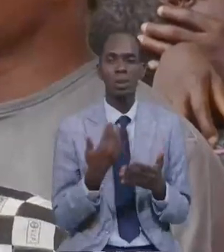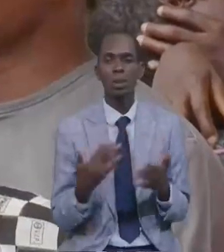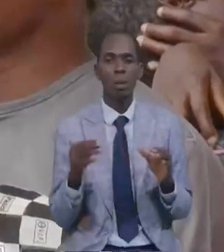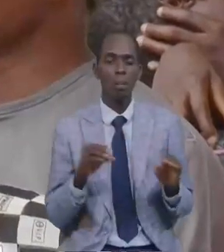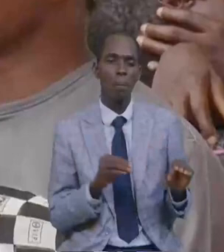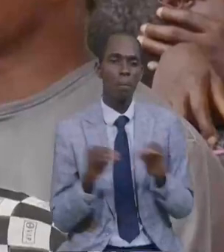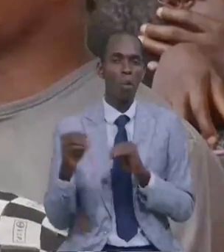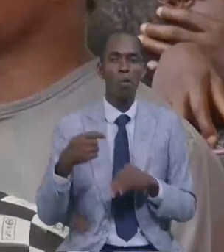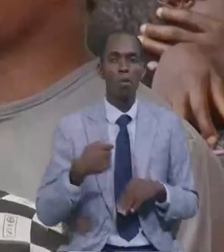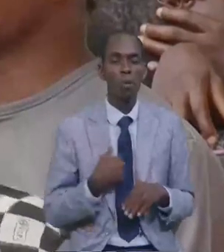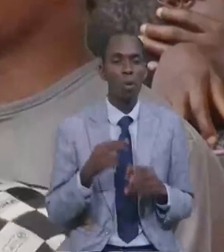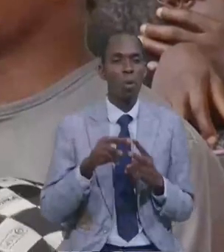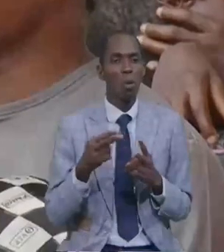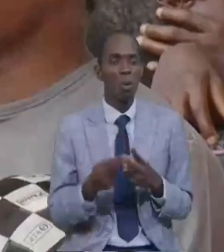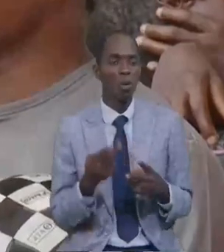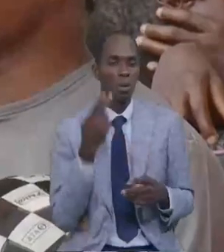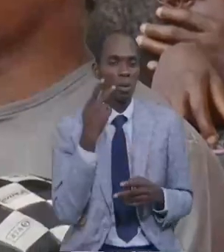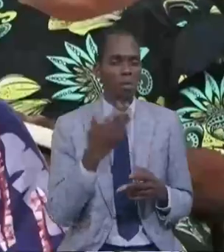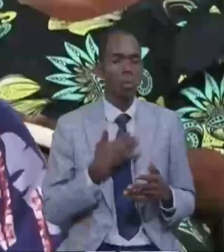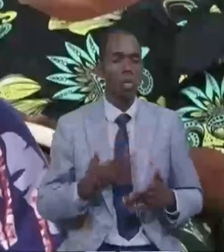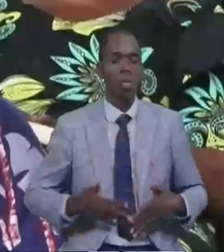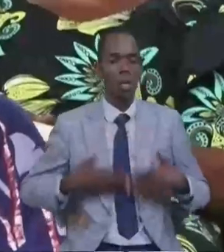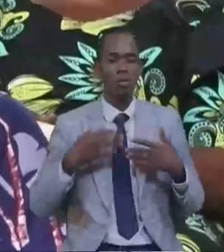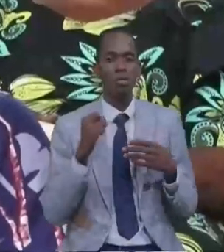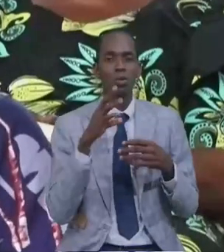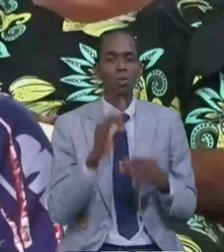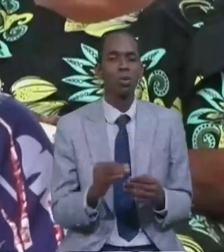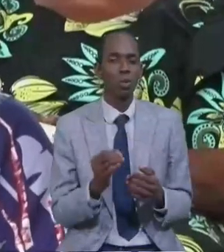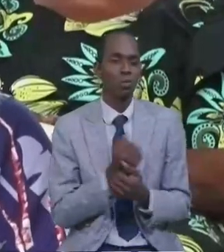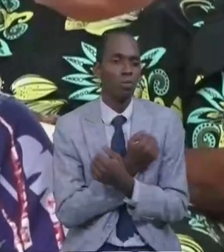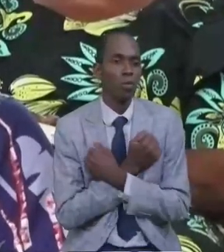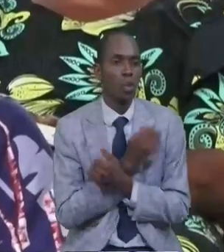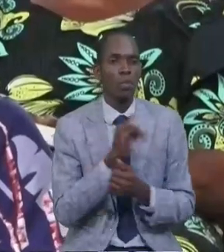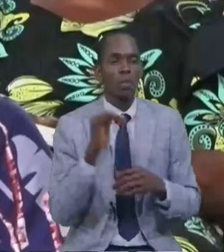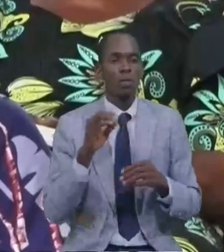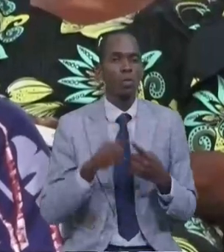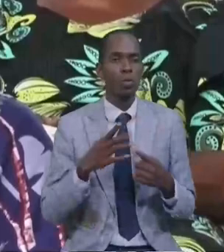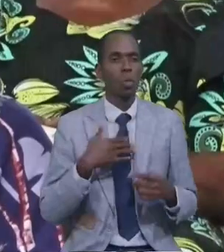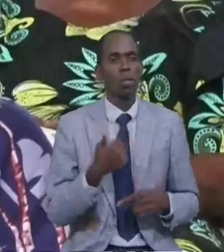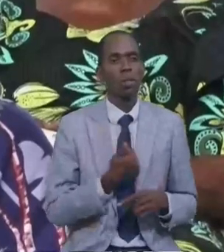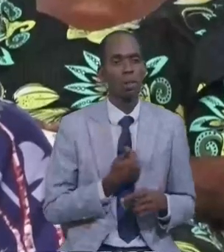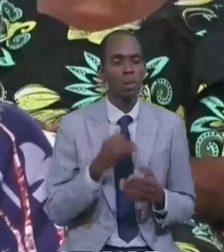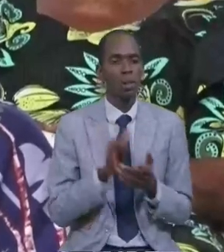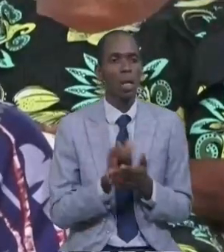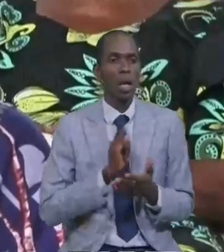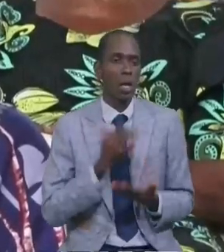Pourvu que j'accomplisse ma course avec joie et le ministère que j'ai